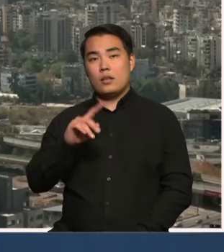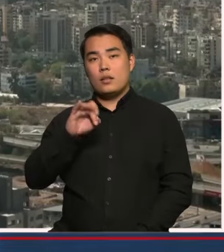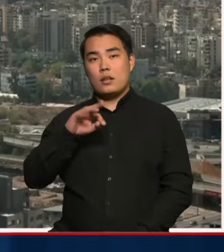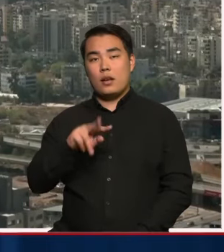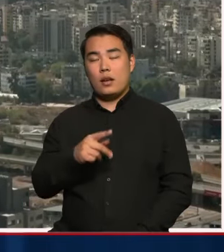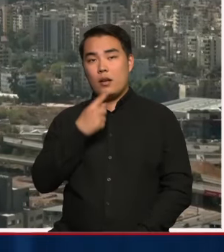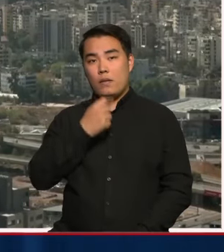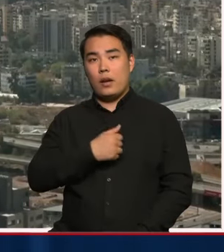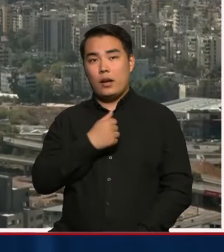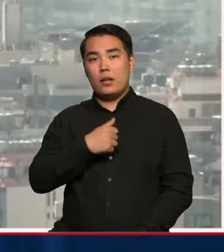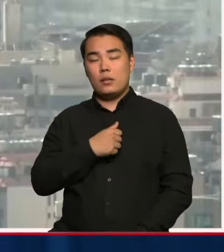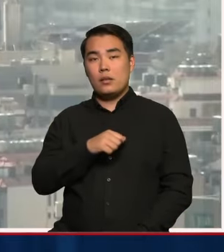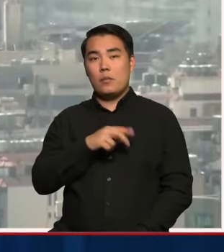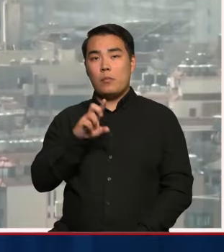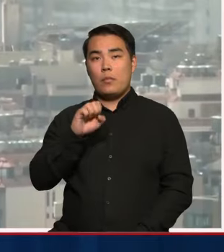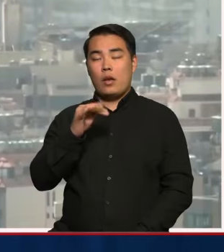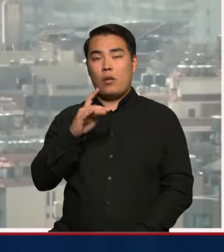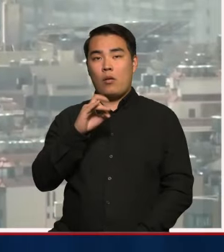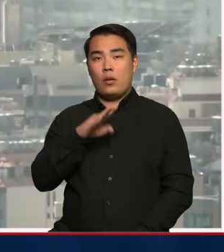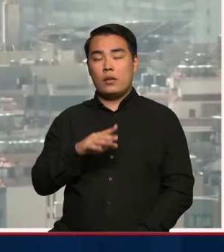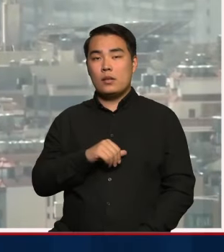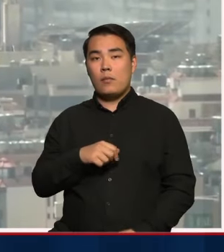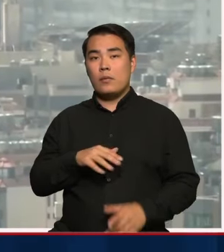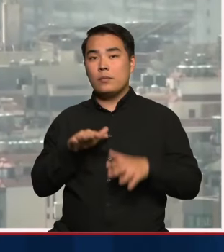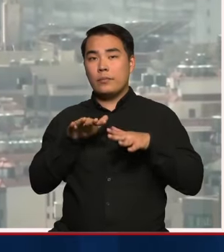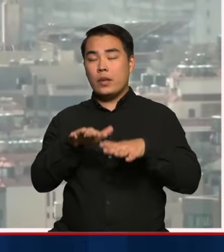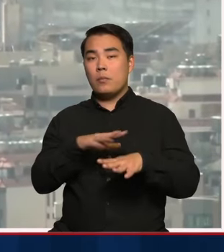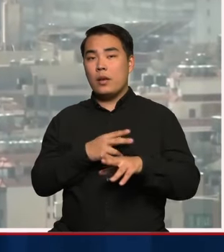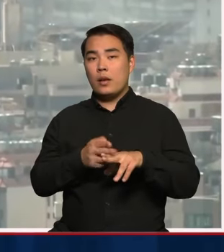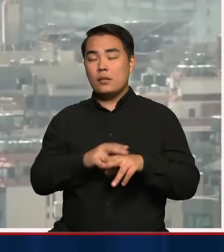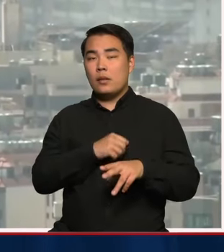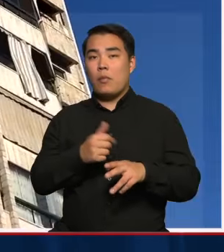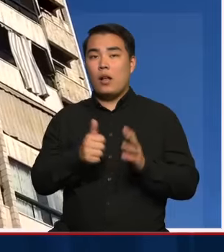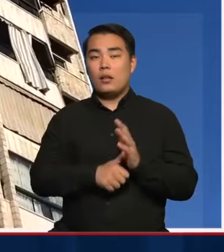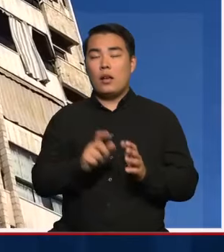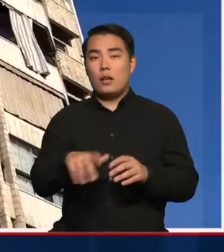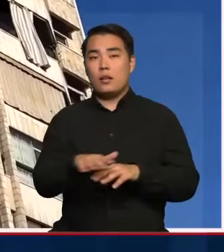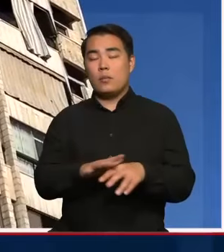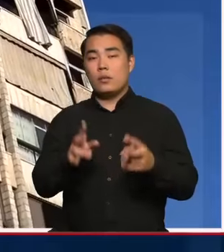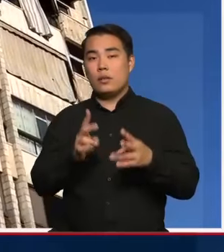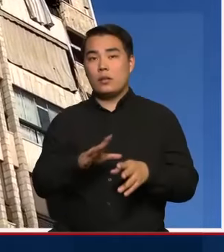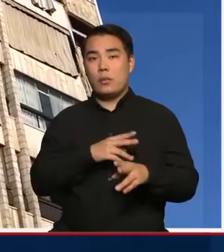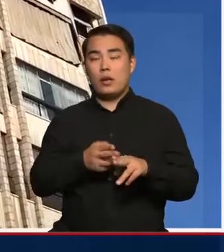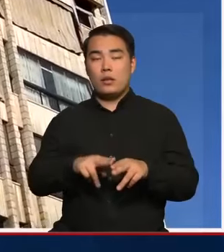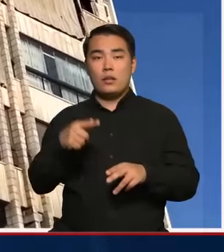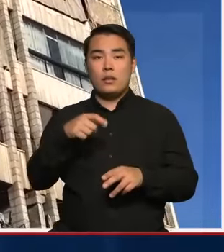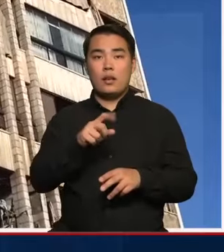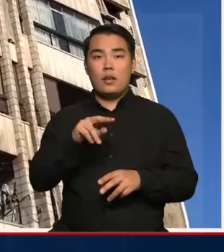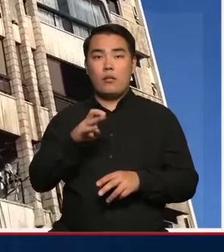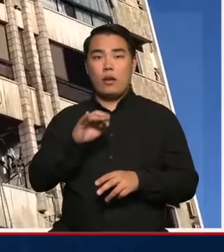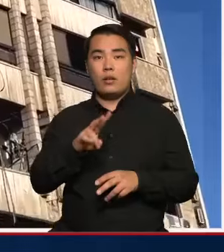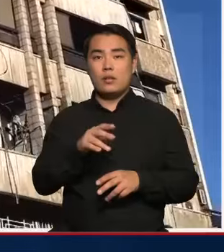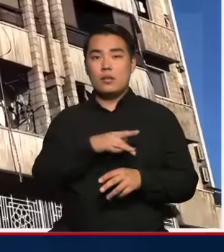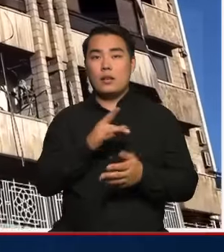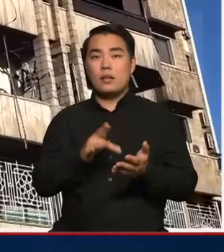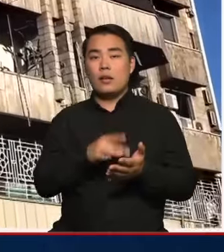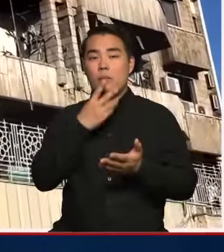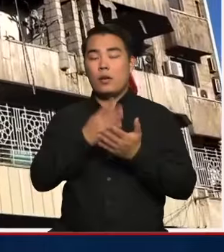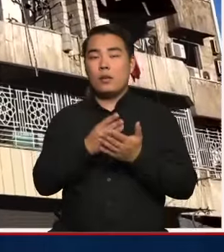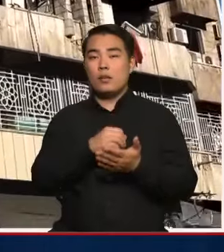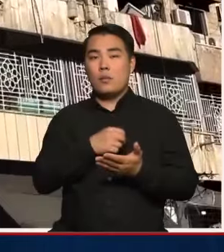Израиль әскерилері Бейрутқа әуе шабуылдарын жасады. Кем дегенде 6 адам қаза тапты. Бұл осы аптадағы Ливан орталығына